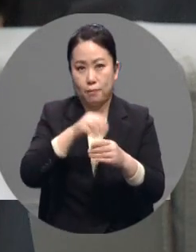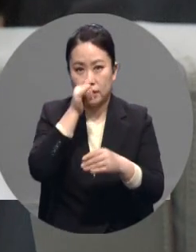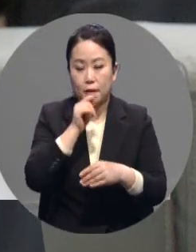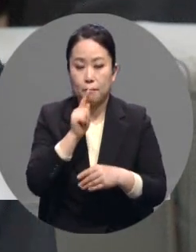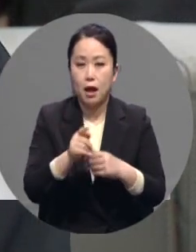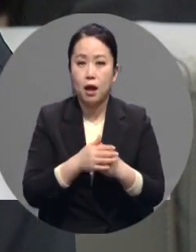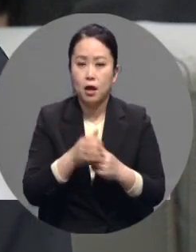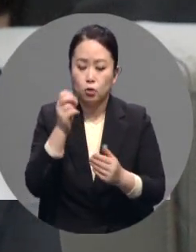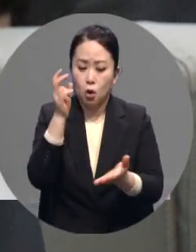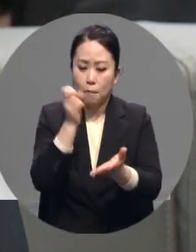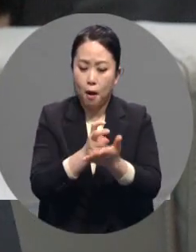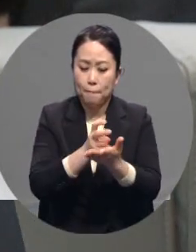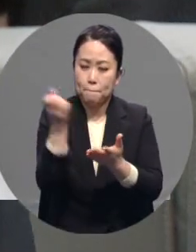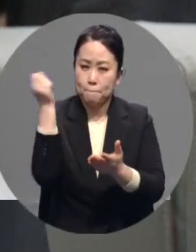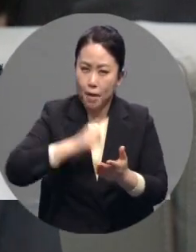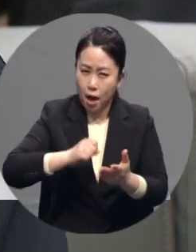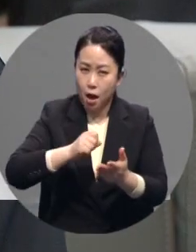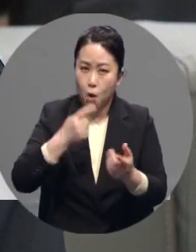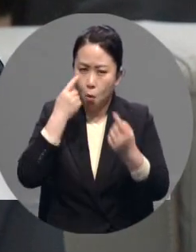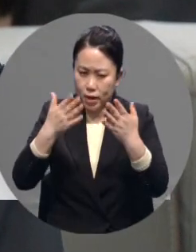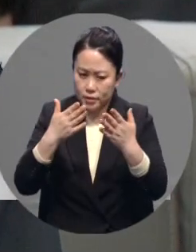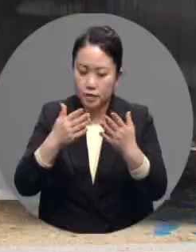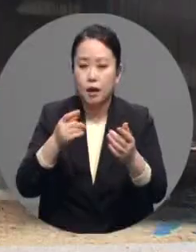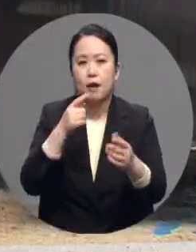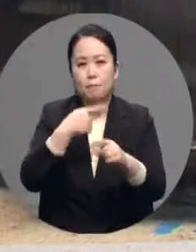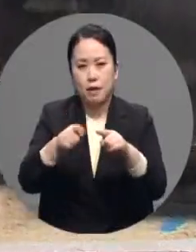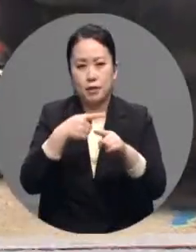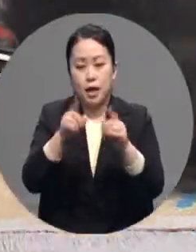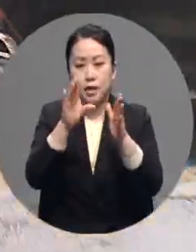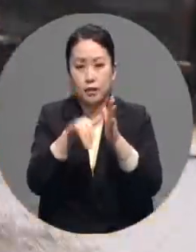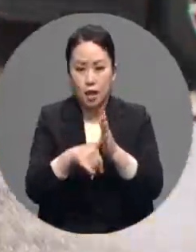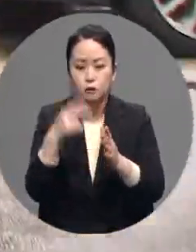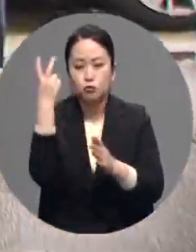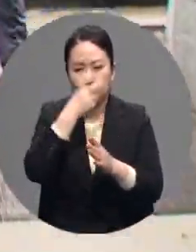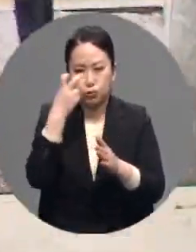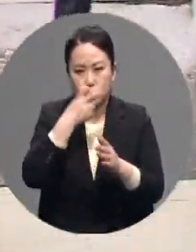또 위법이 확실하다고 판단될 경우 수사 의뢰할 예정이라고 덧붙였습니다.